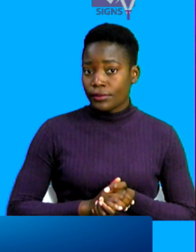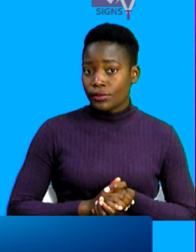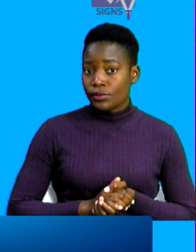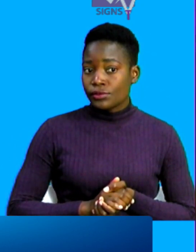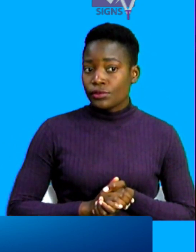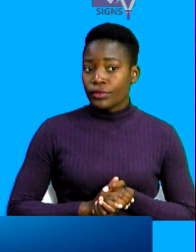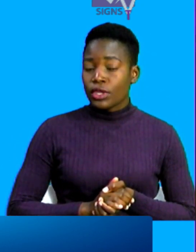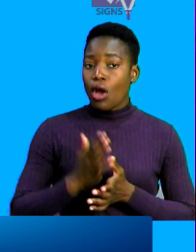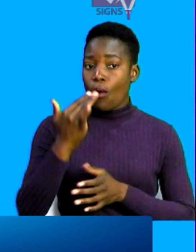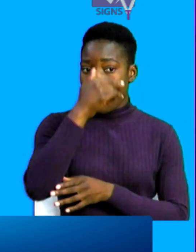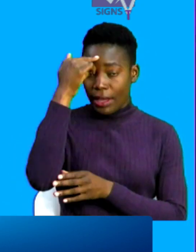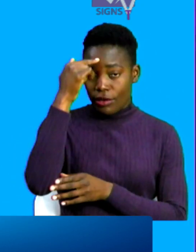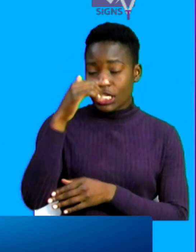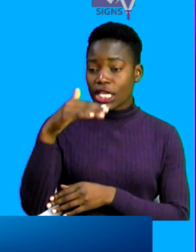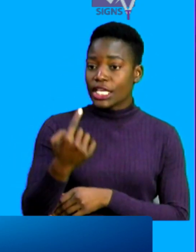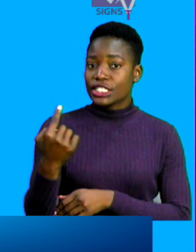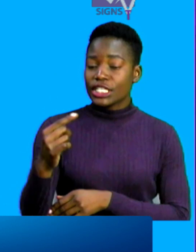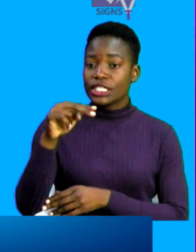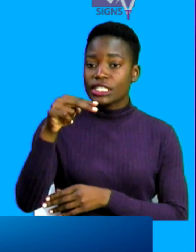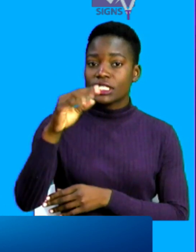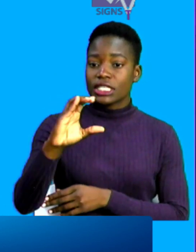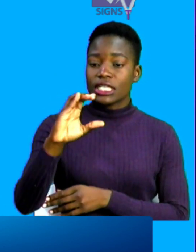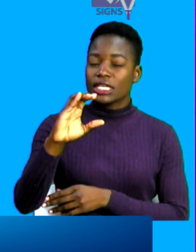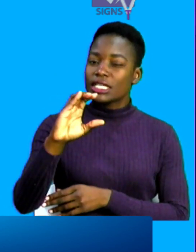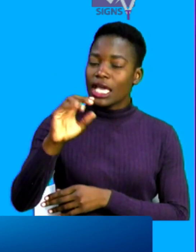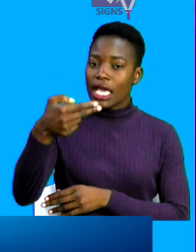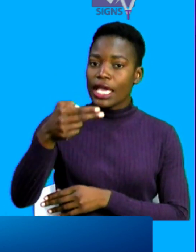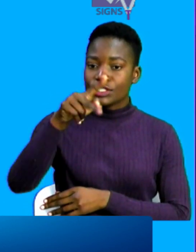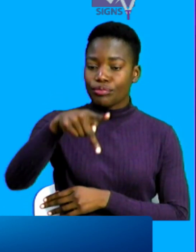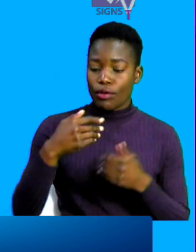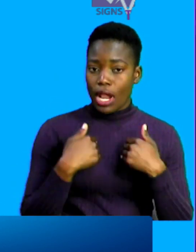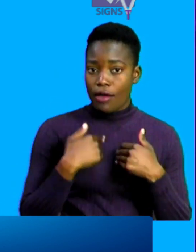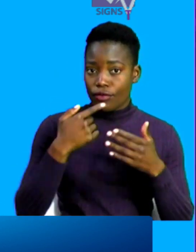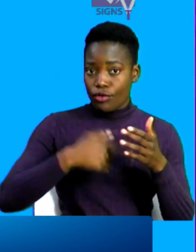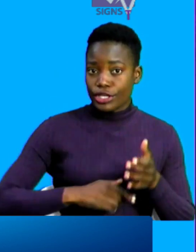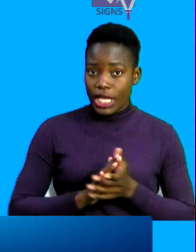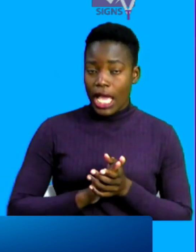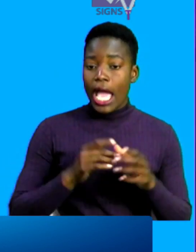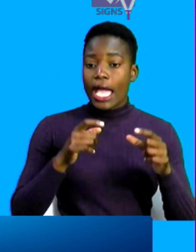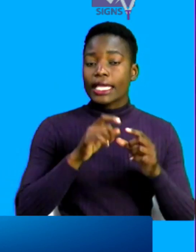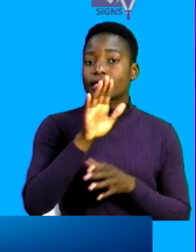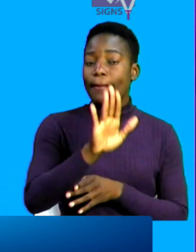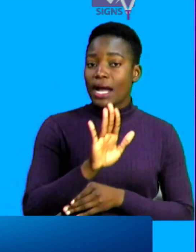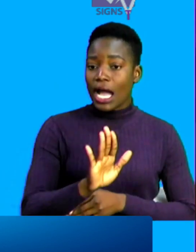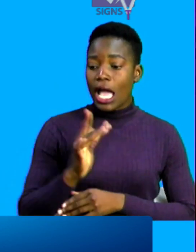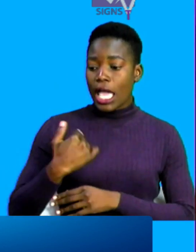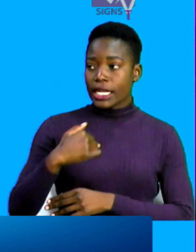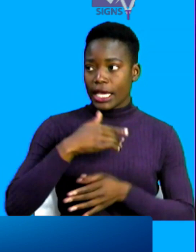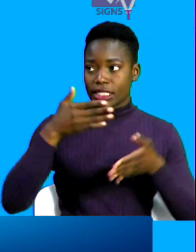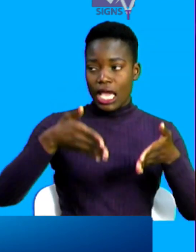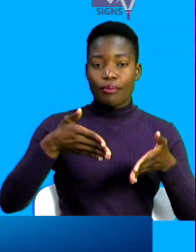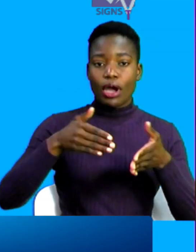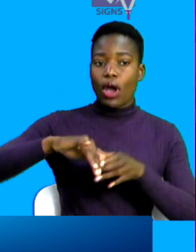kwa vile kila CHP atakuwa ako na kit yake. Na sisi hapa ndani ya kaunti